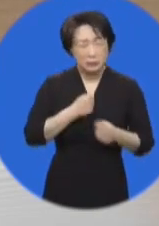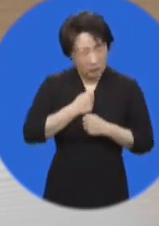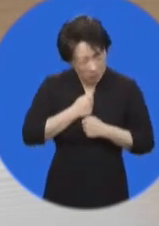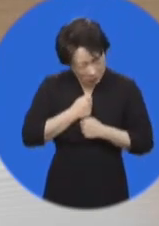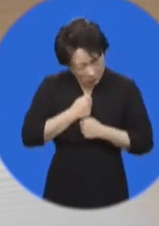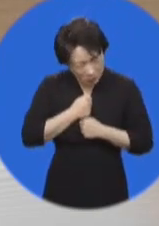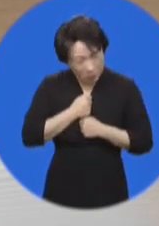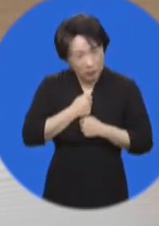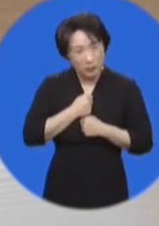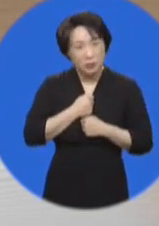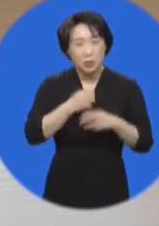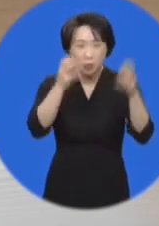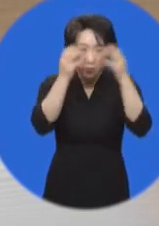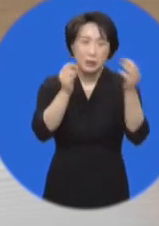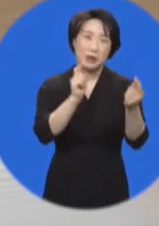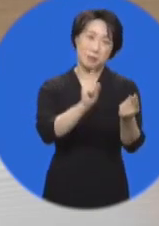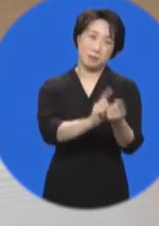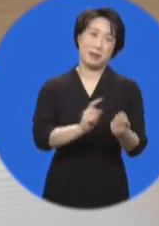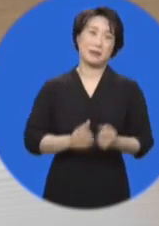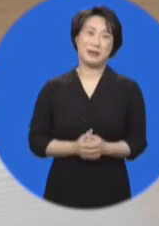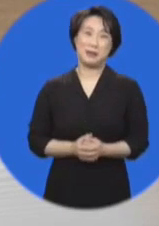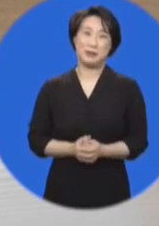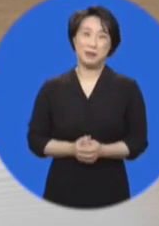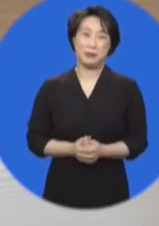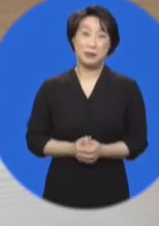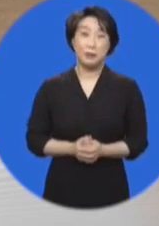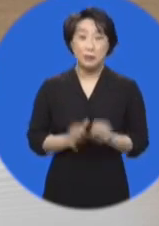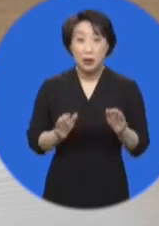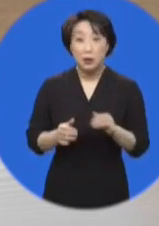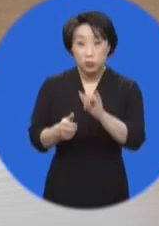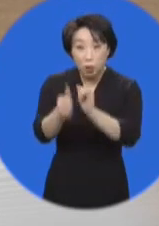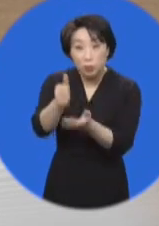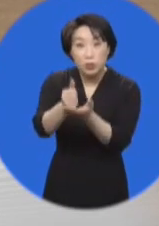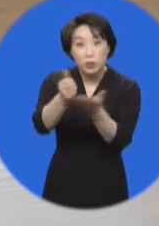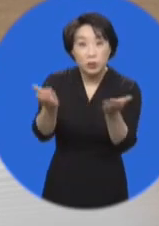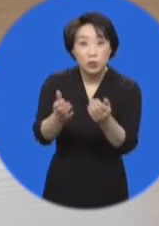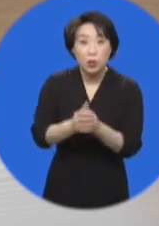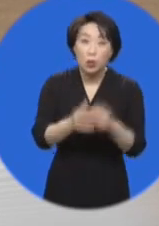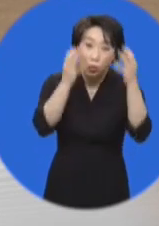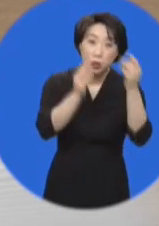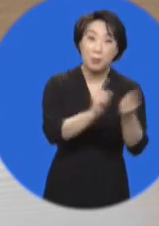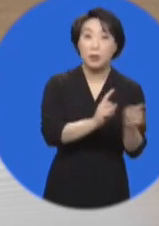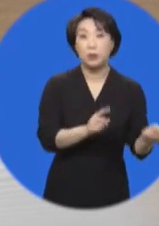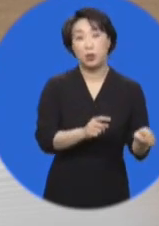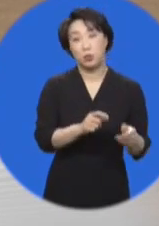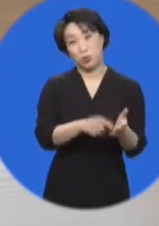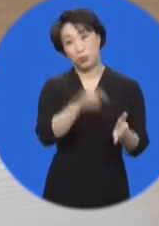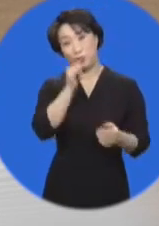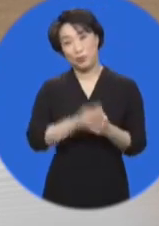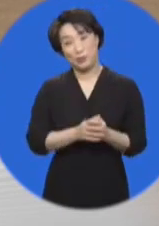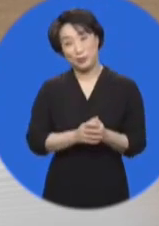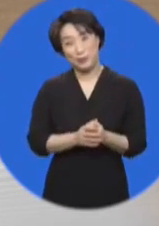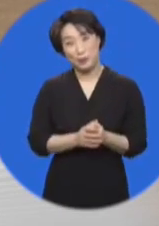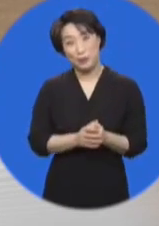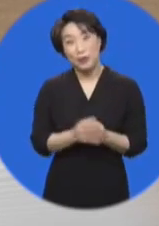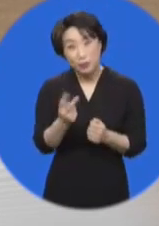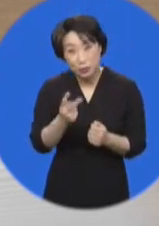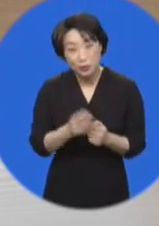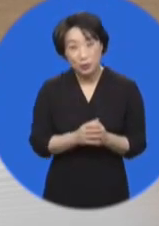근신하여 고난을 받으며 섬겨주는데 고난받는 잘 들어.